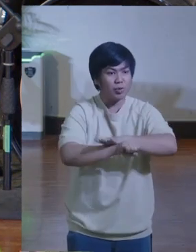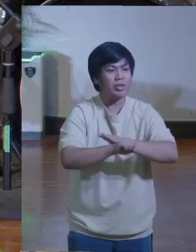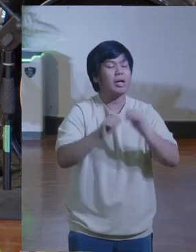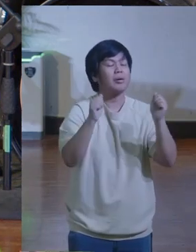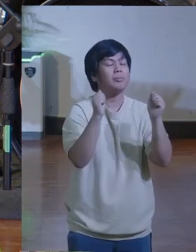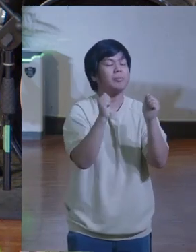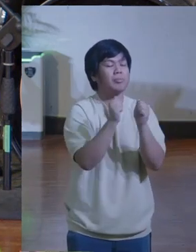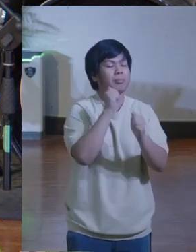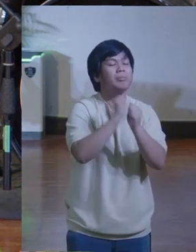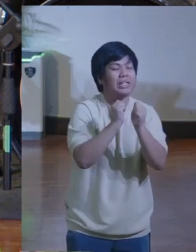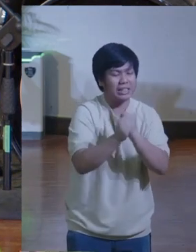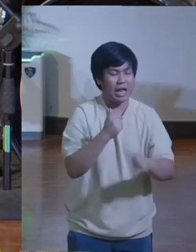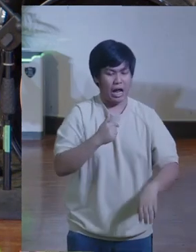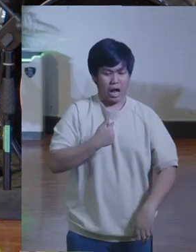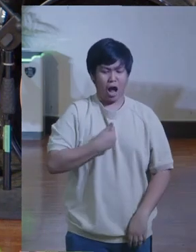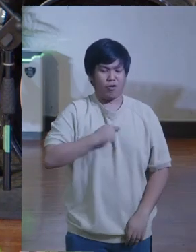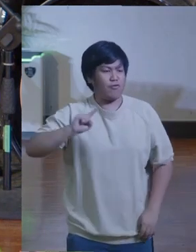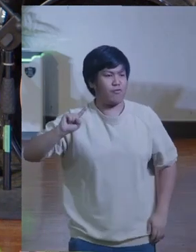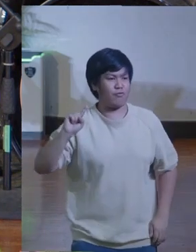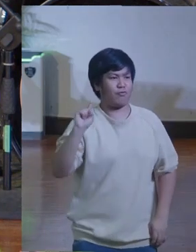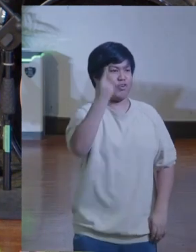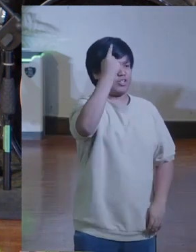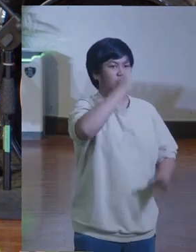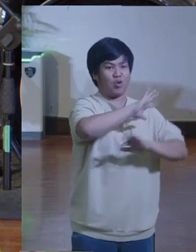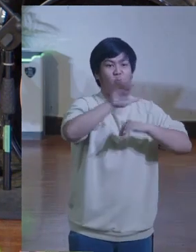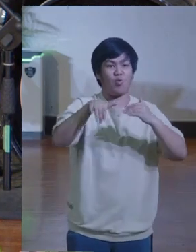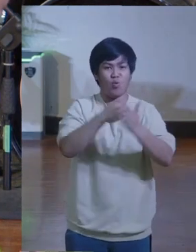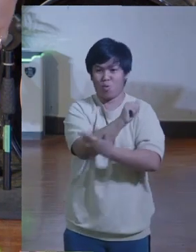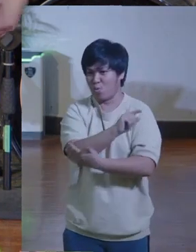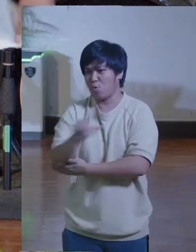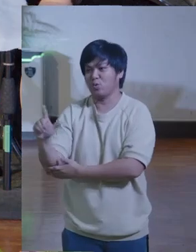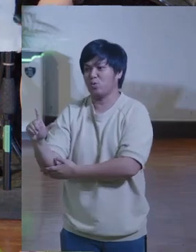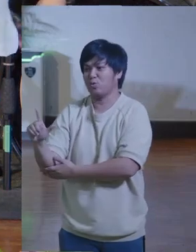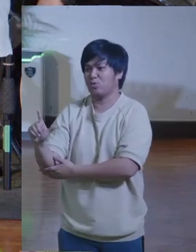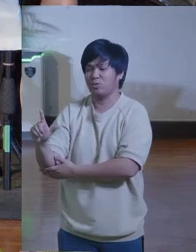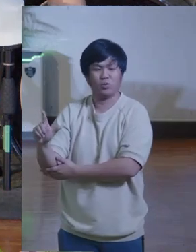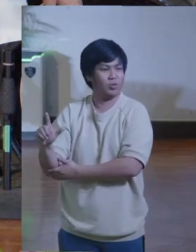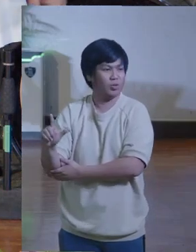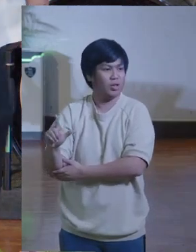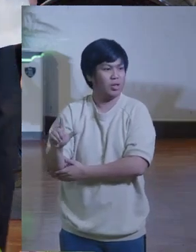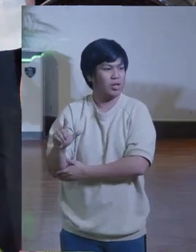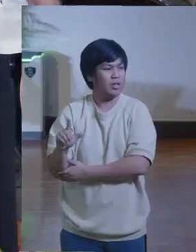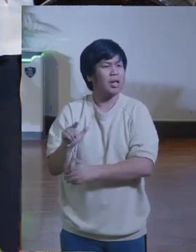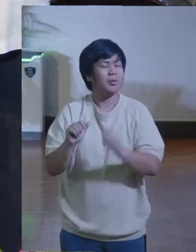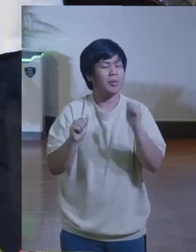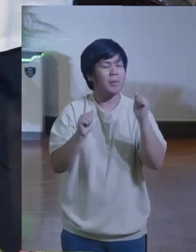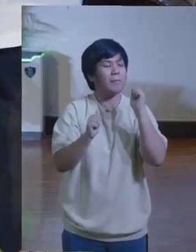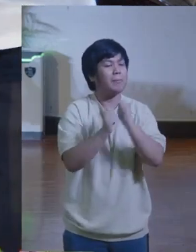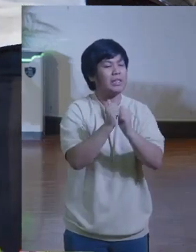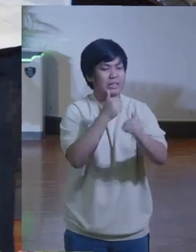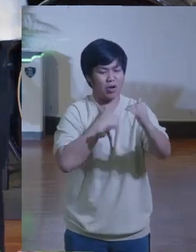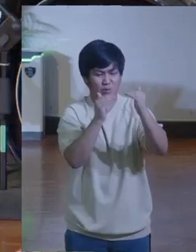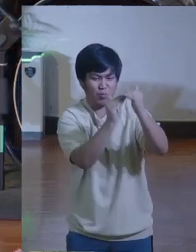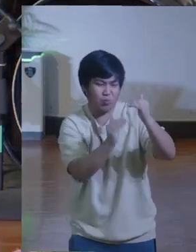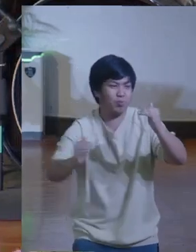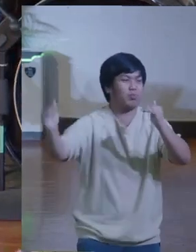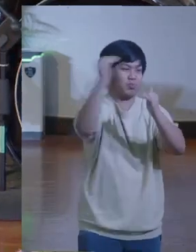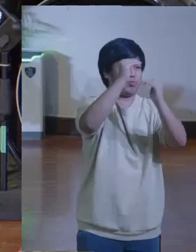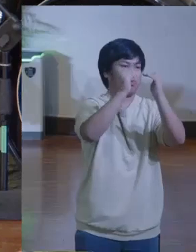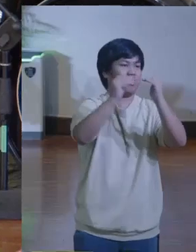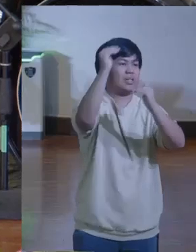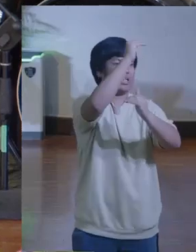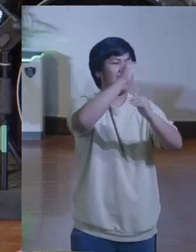pinaka-preeminent. Sabi sa Psalm 89:27, I have called Him my firstborn, the highest above